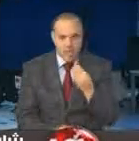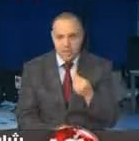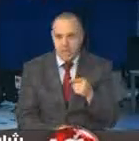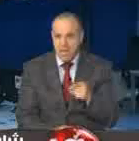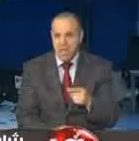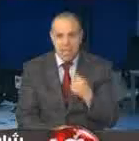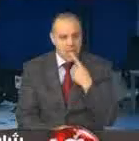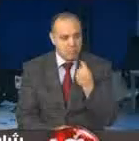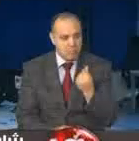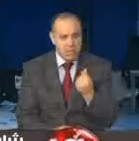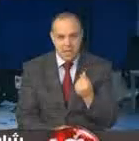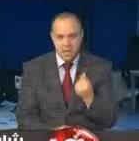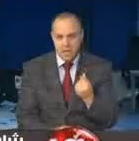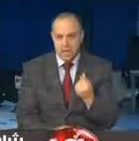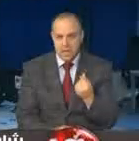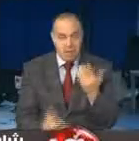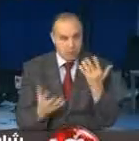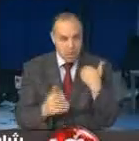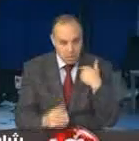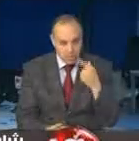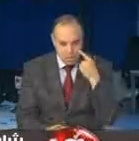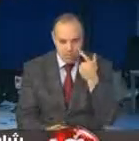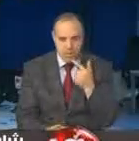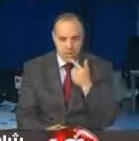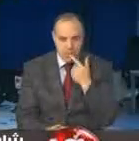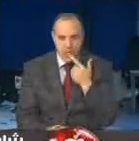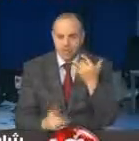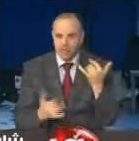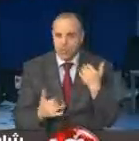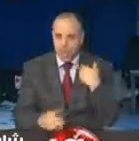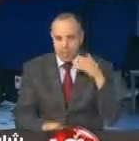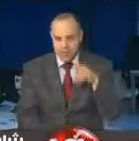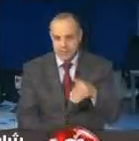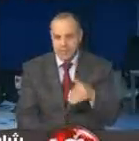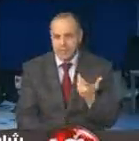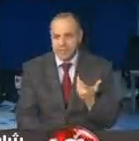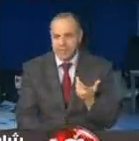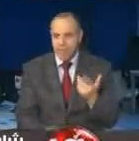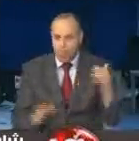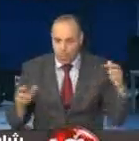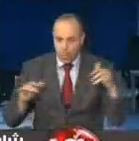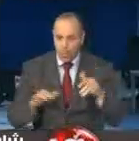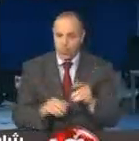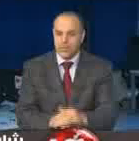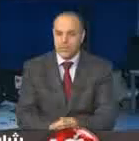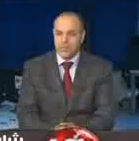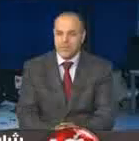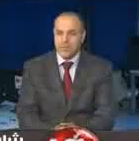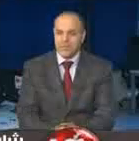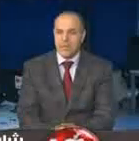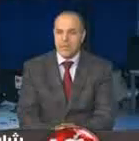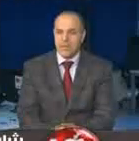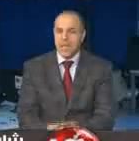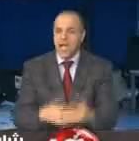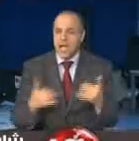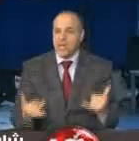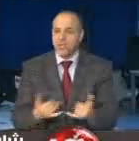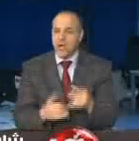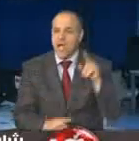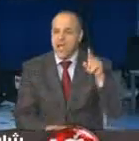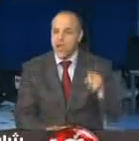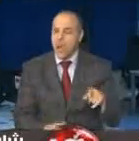حاجه هايله برشا، انا هبطت بالصدفه لما حاله نلقى الجو هذا طلعت الدنيا كلها انا قاعده لهنا. اجواء